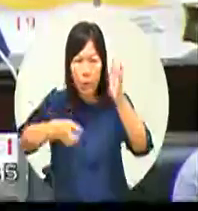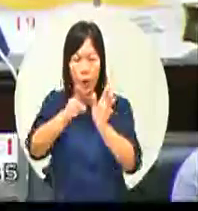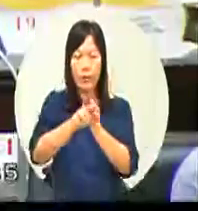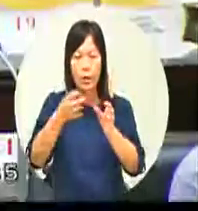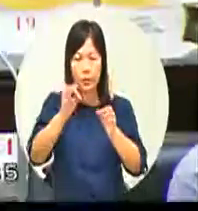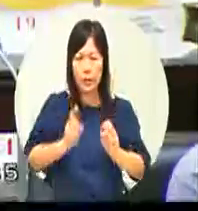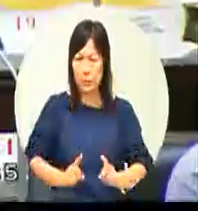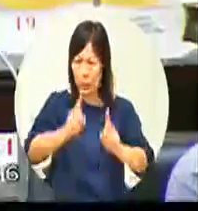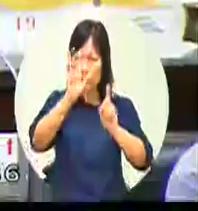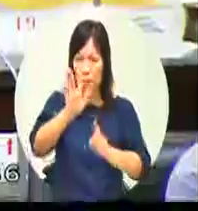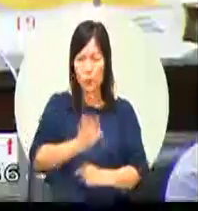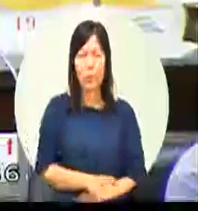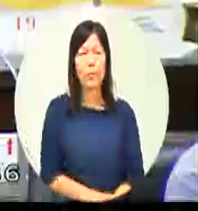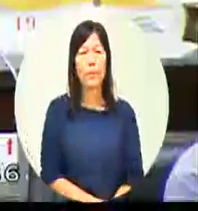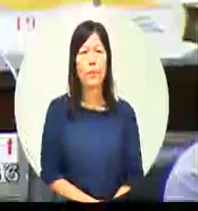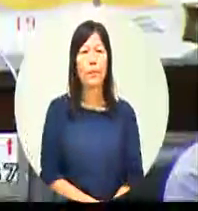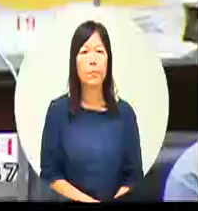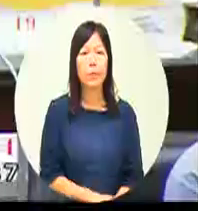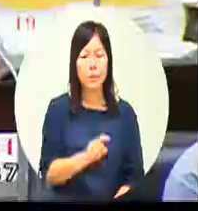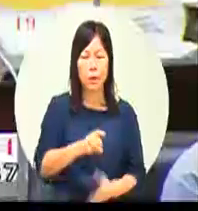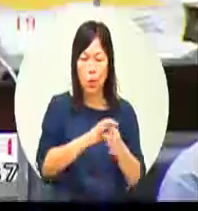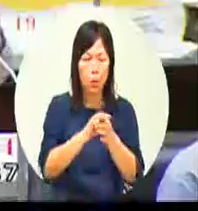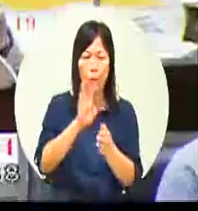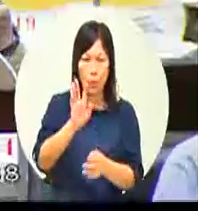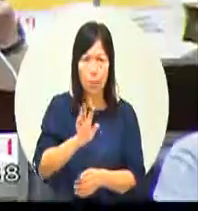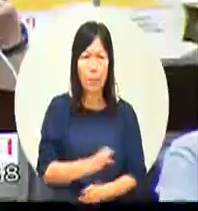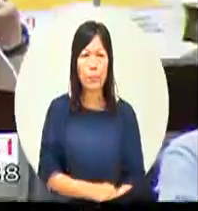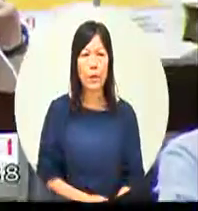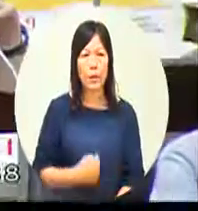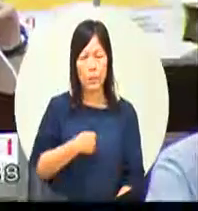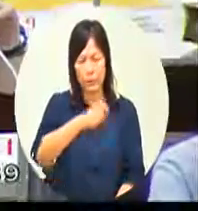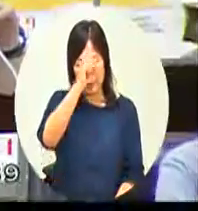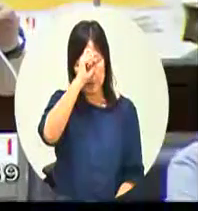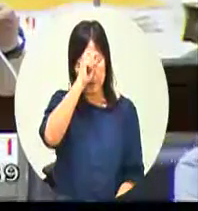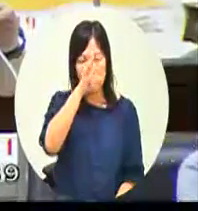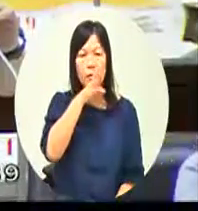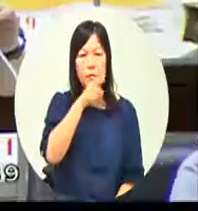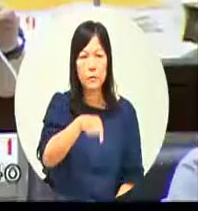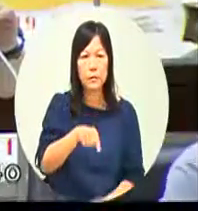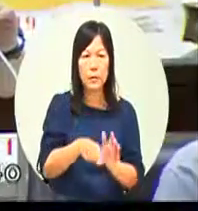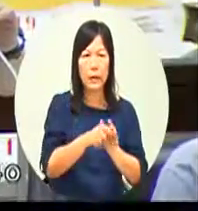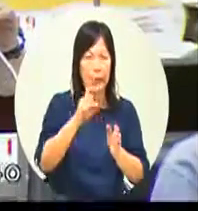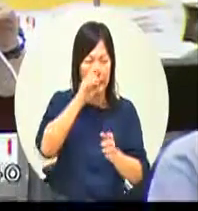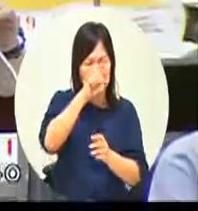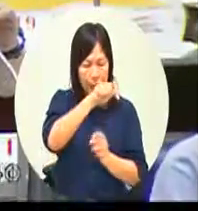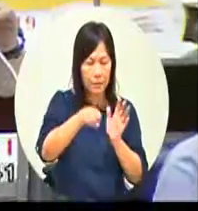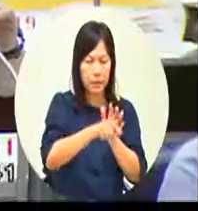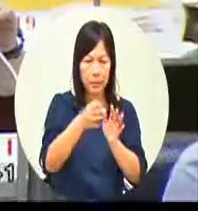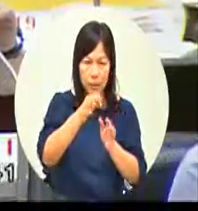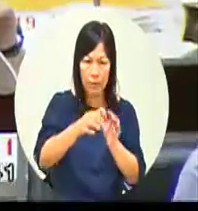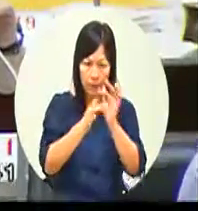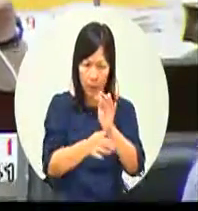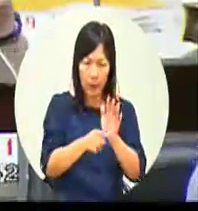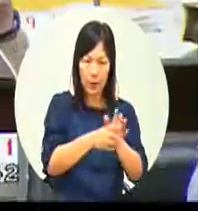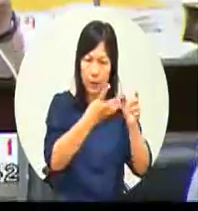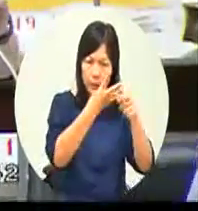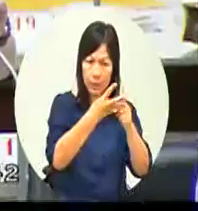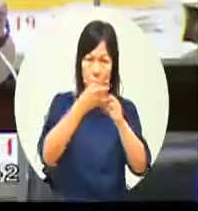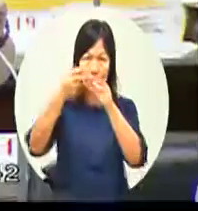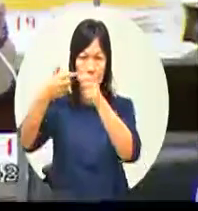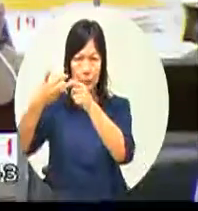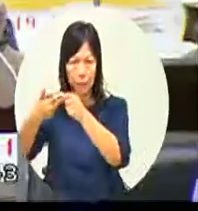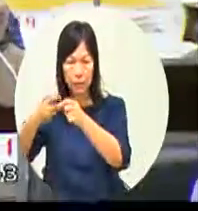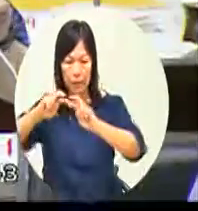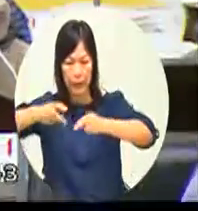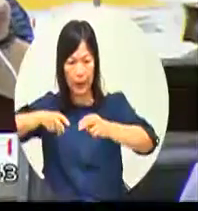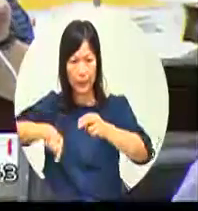的嘛，那我想说是不是会跟这有关系啊？所以我主张就是说，关于这个废弃物收费标准第四条跟第七条修正的这个